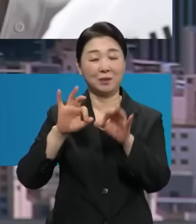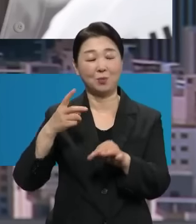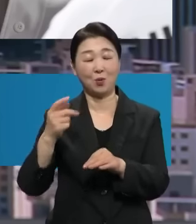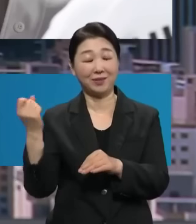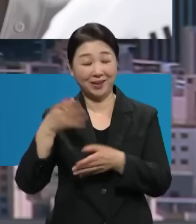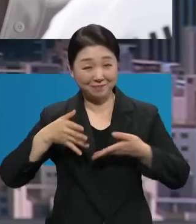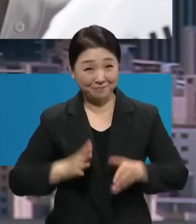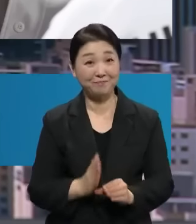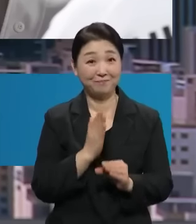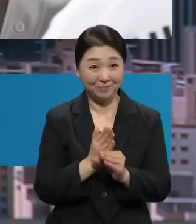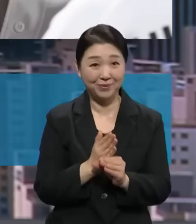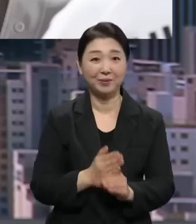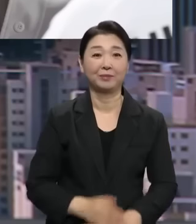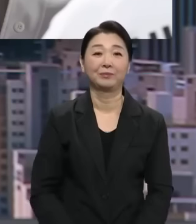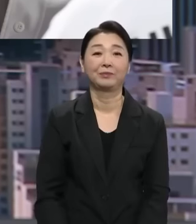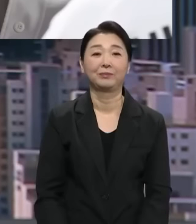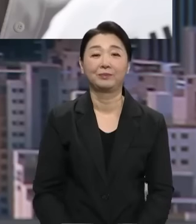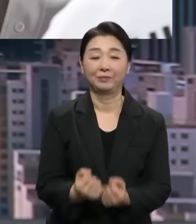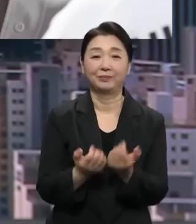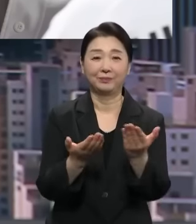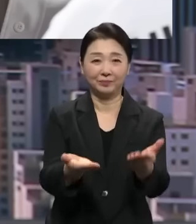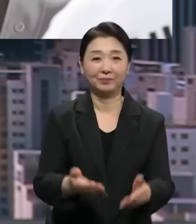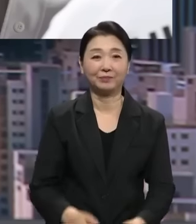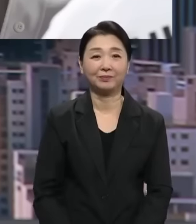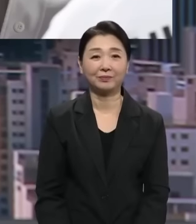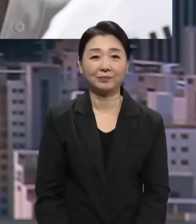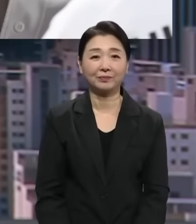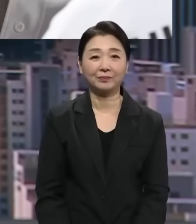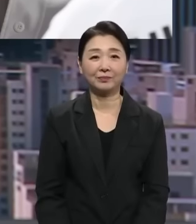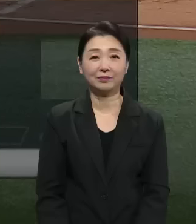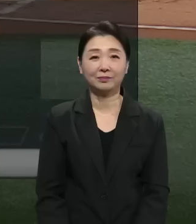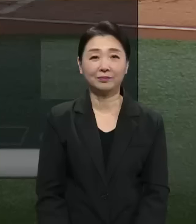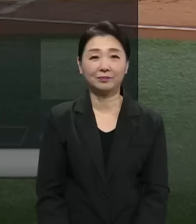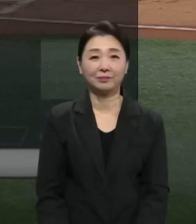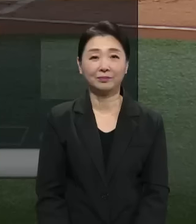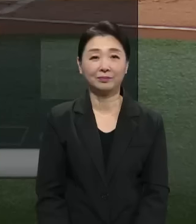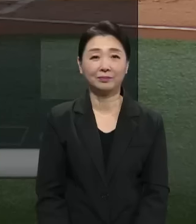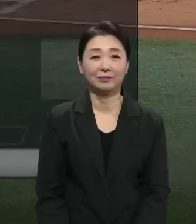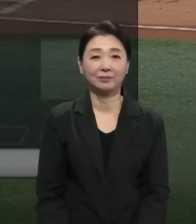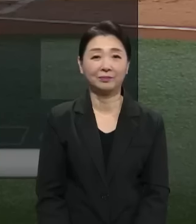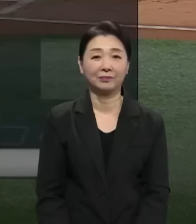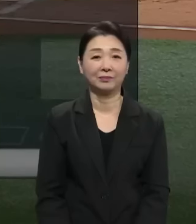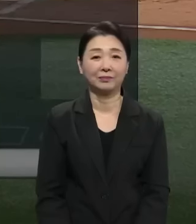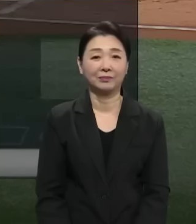거듭나고 있습니다. 프로야구 소식 오늘의 야구에서 전해드립니다.